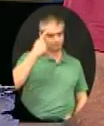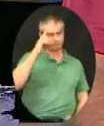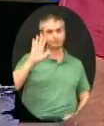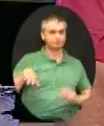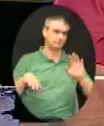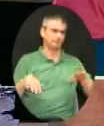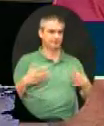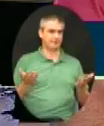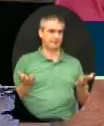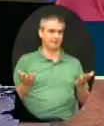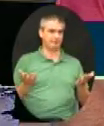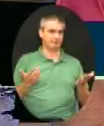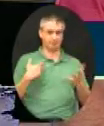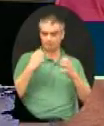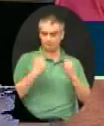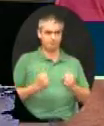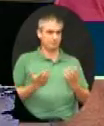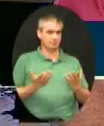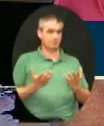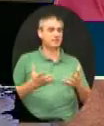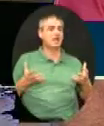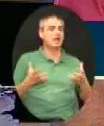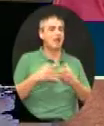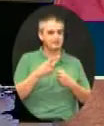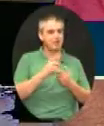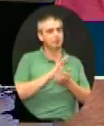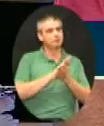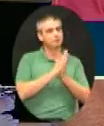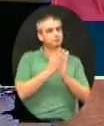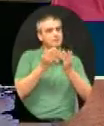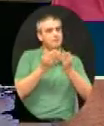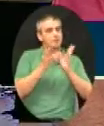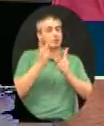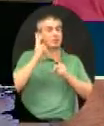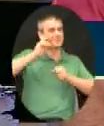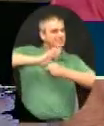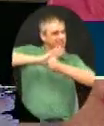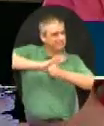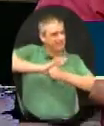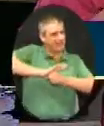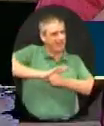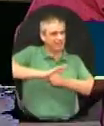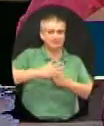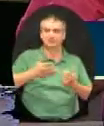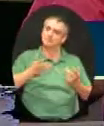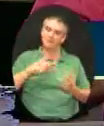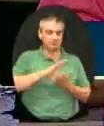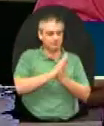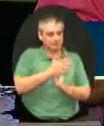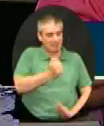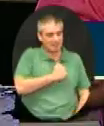וגם. אין ספק שהחברה נעשית פתוחה יותר עם כל הלחצים על